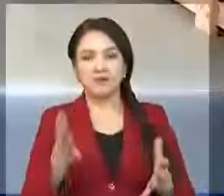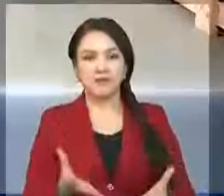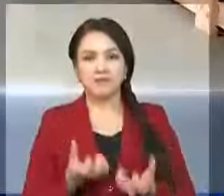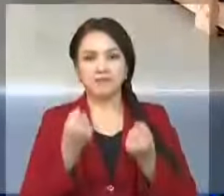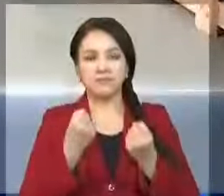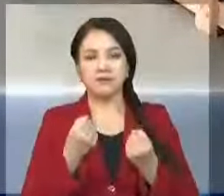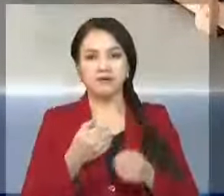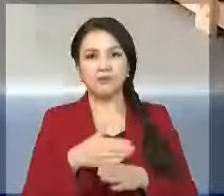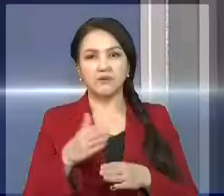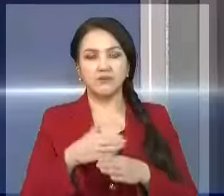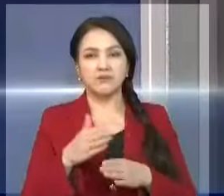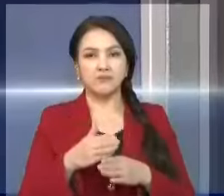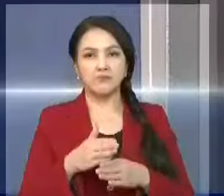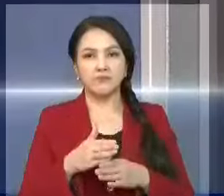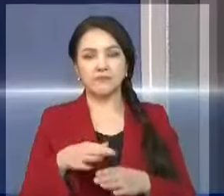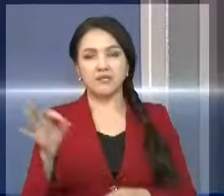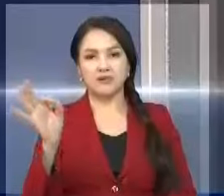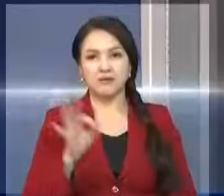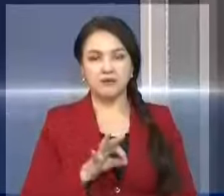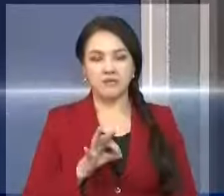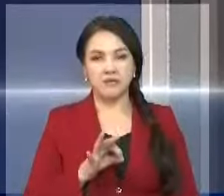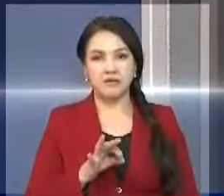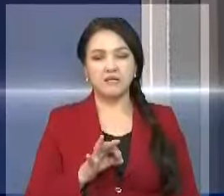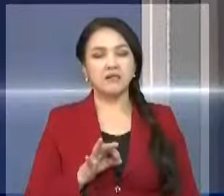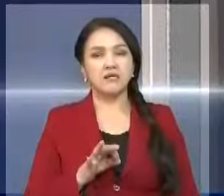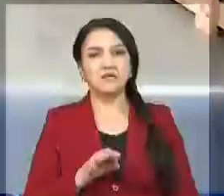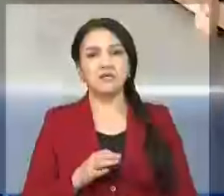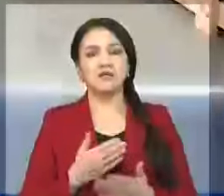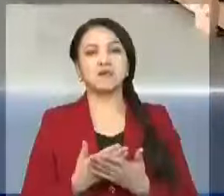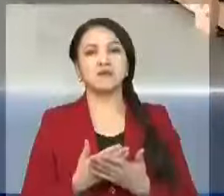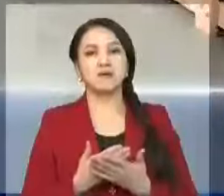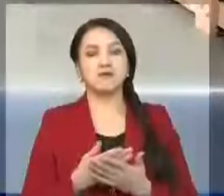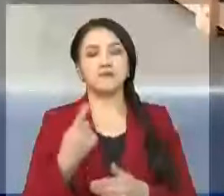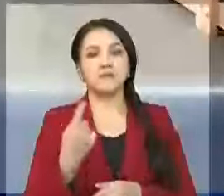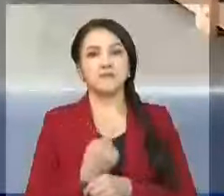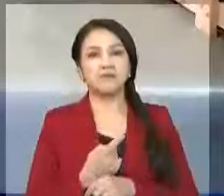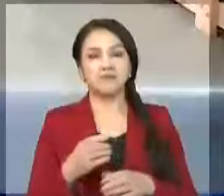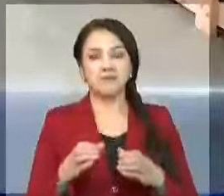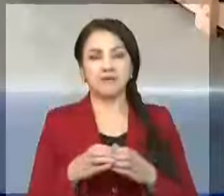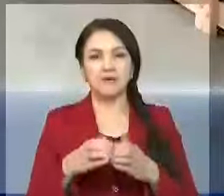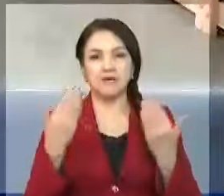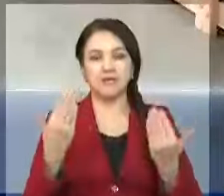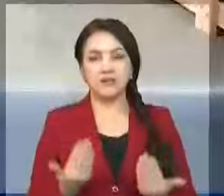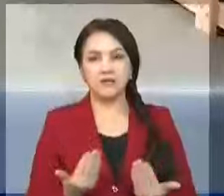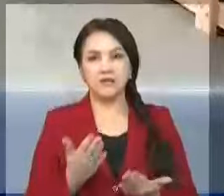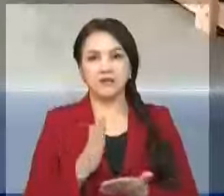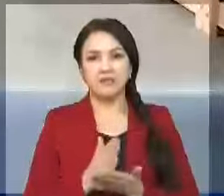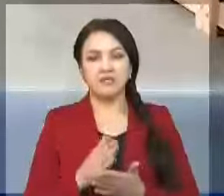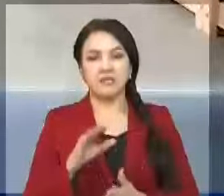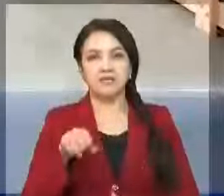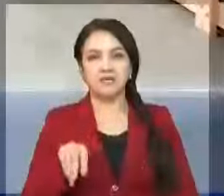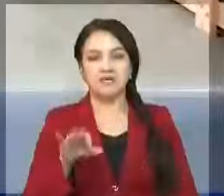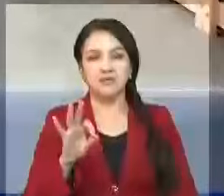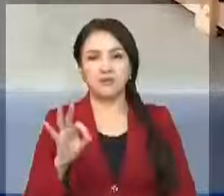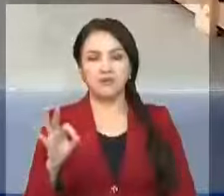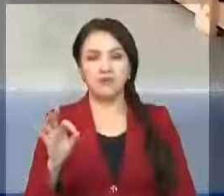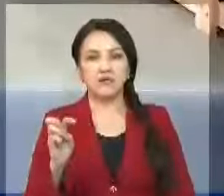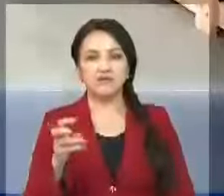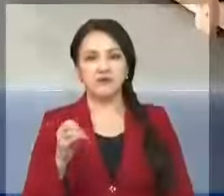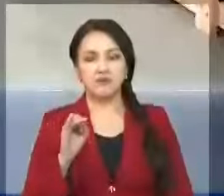Это субсидирование процентной ставки, гарантирование. Одним из таких проектов вот на сегодня это является ТО